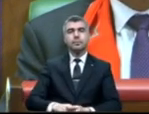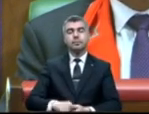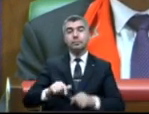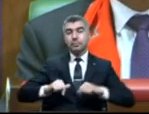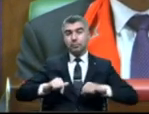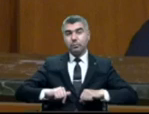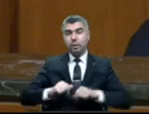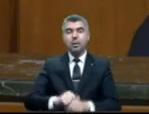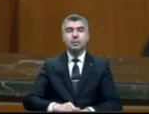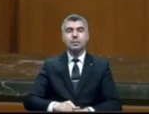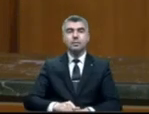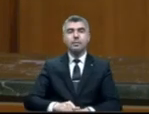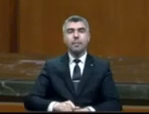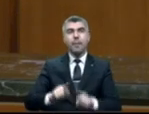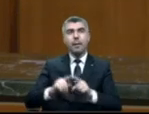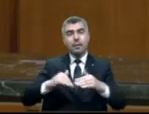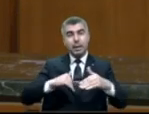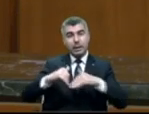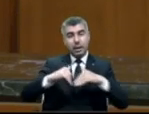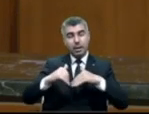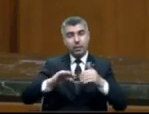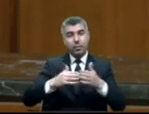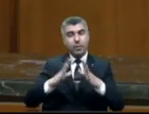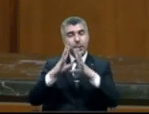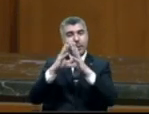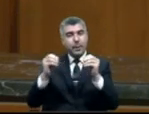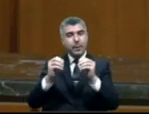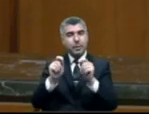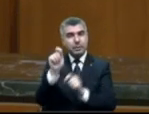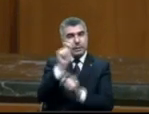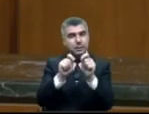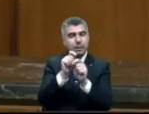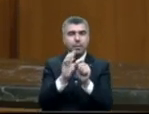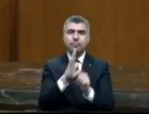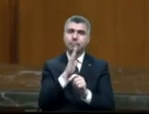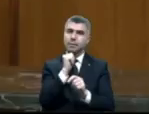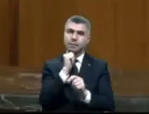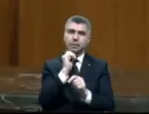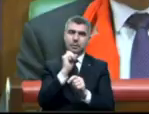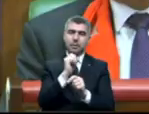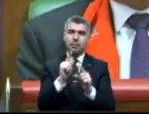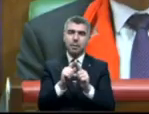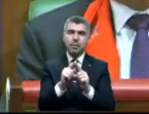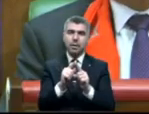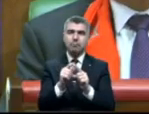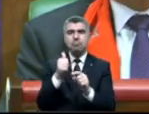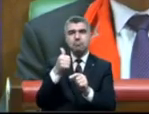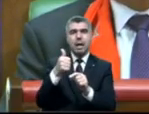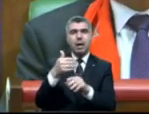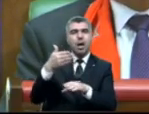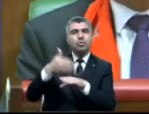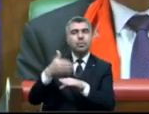السيدة الوزيرة ومستعملي الطريق تارة في غياب الصيانة وتارة أخرى من ضعف الجودة،